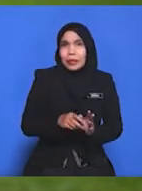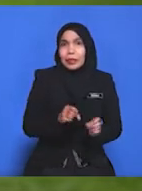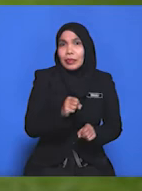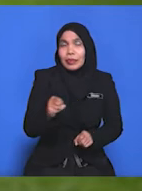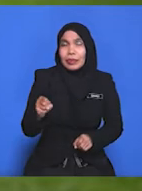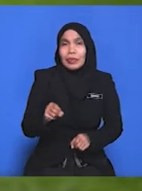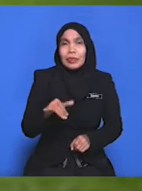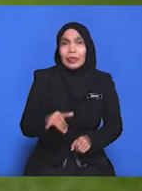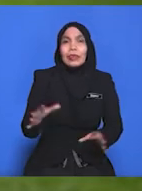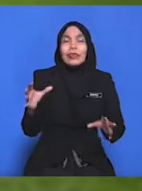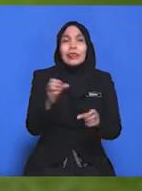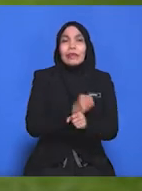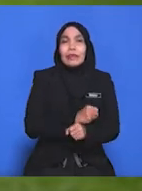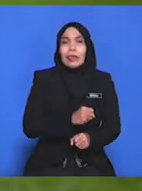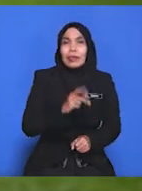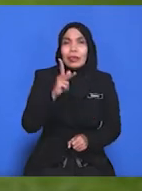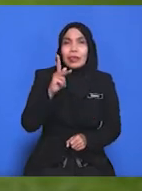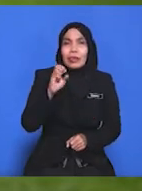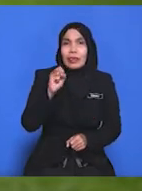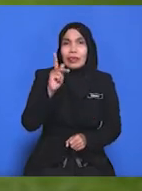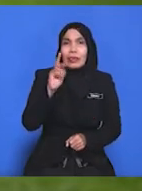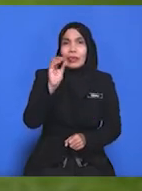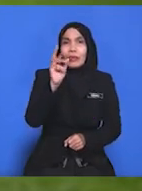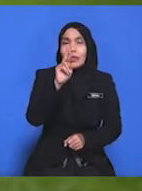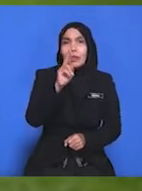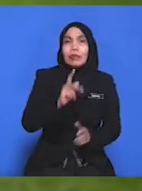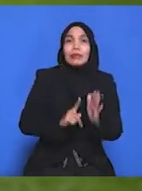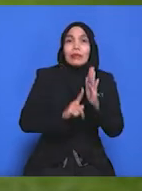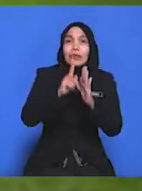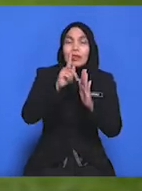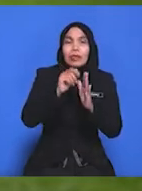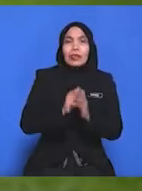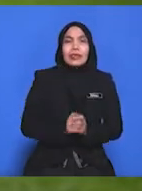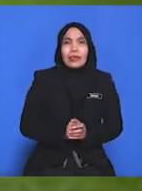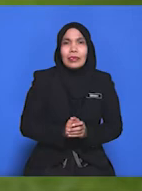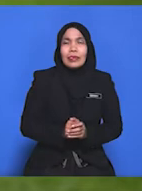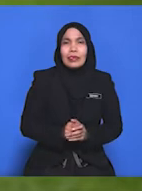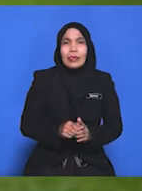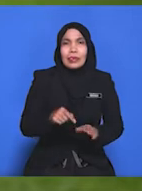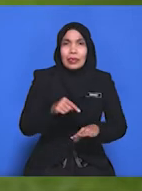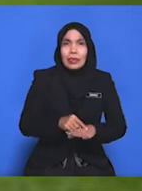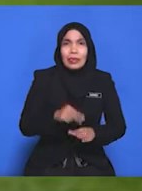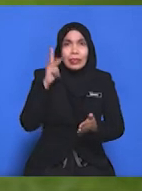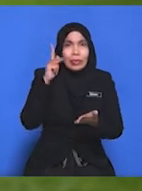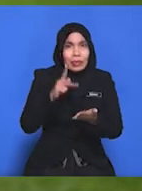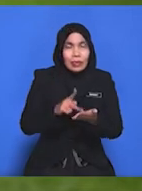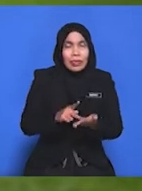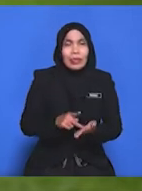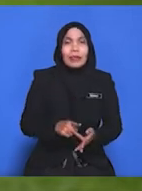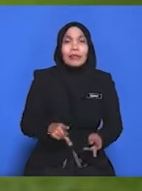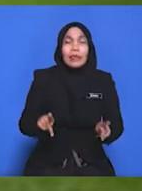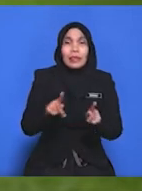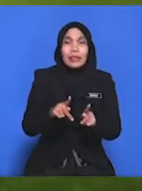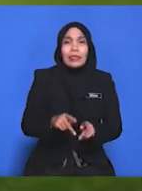skor yang tinggi mengikut kriteria-kriteria tertentu dikenal pasti sebagai pemenang